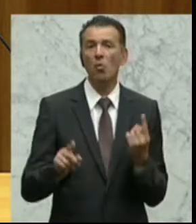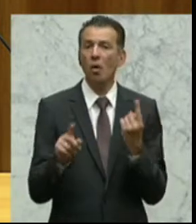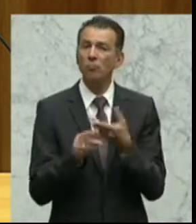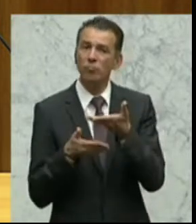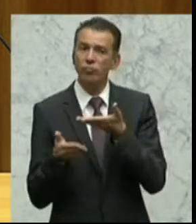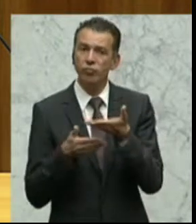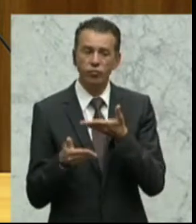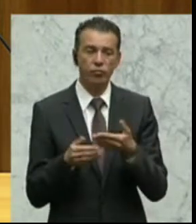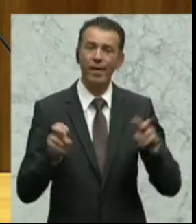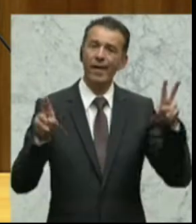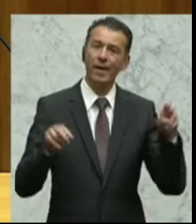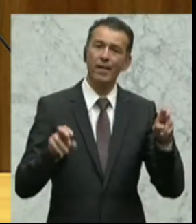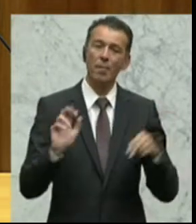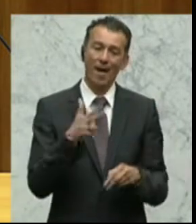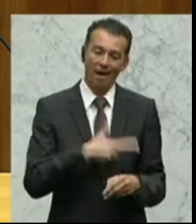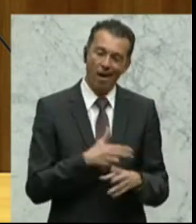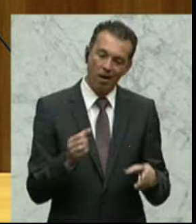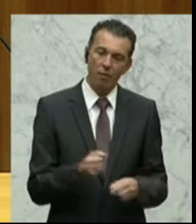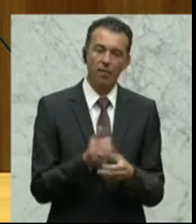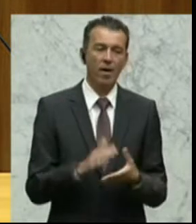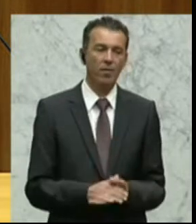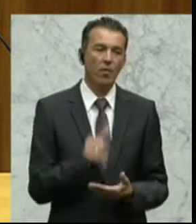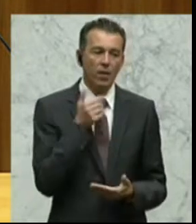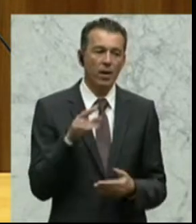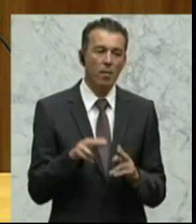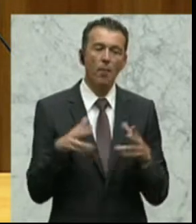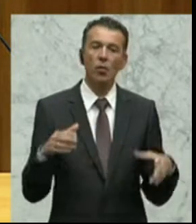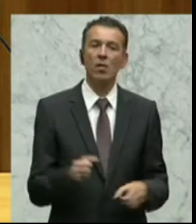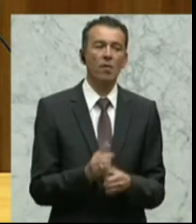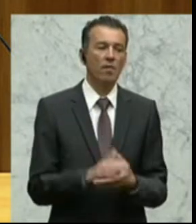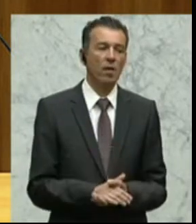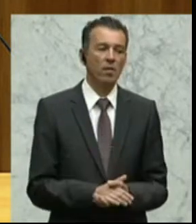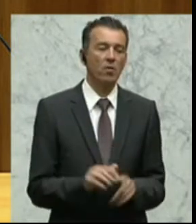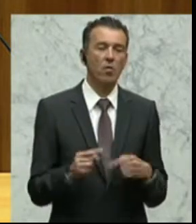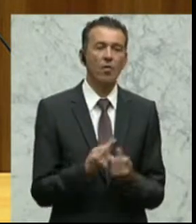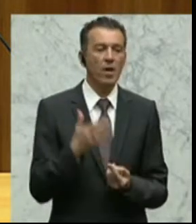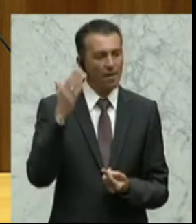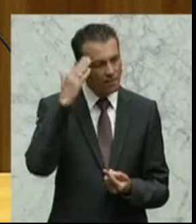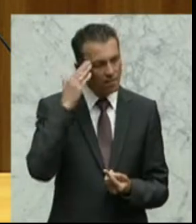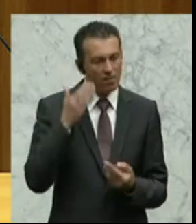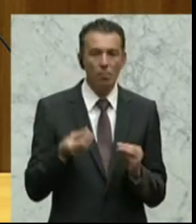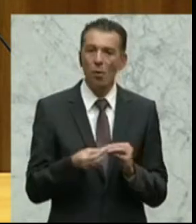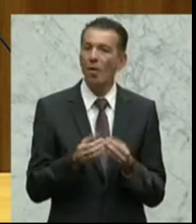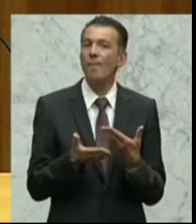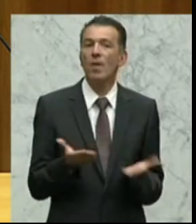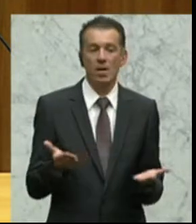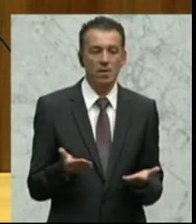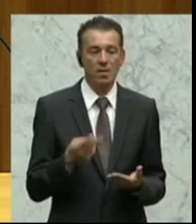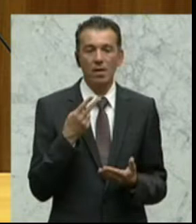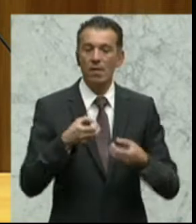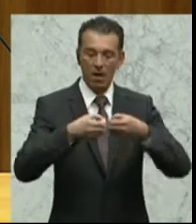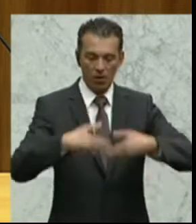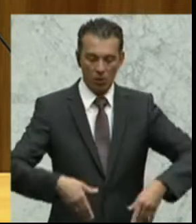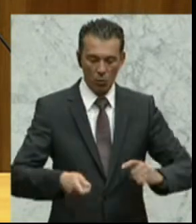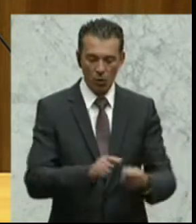Thema Realverfassung und nicht mehr bei der Bundesverfassung und daher wissen wir, was das Problem ist und ich sehe, die Strukturreformen, die